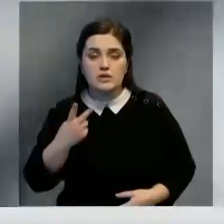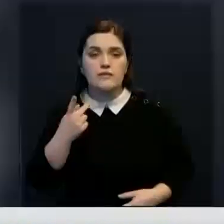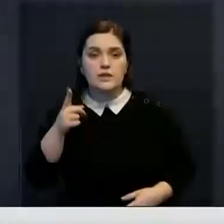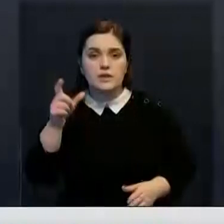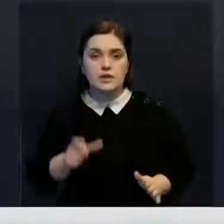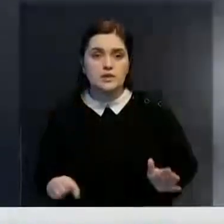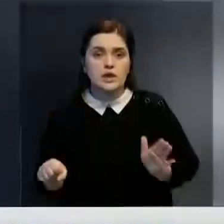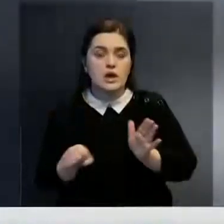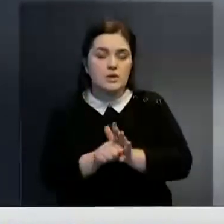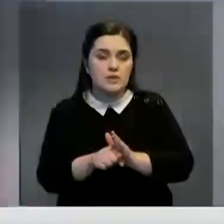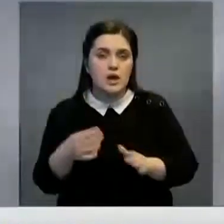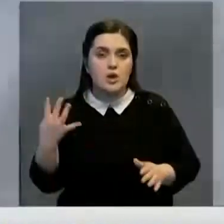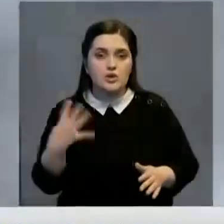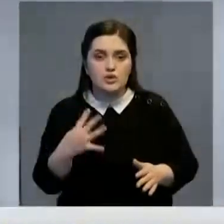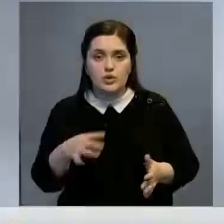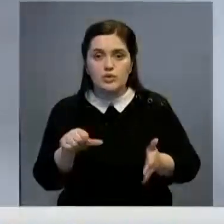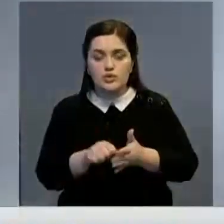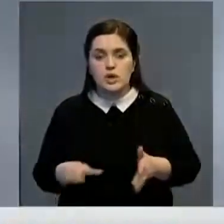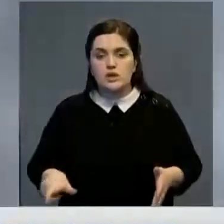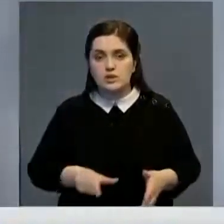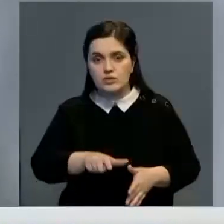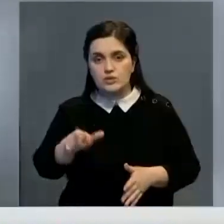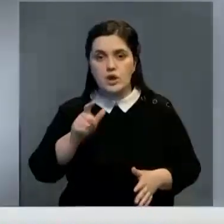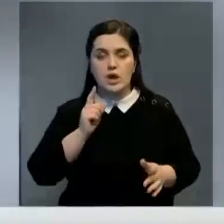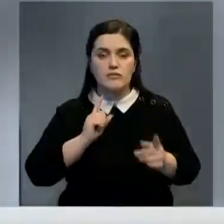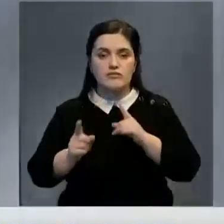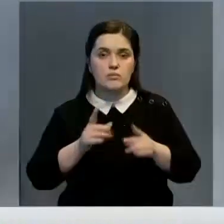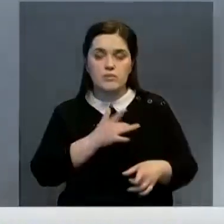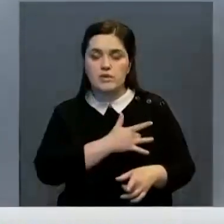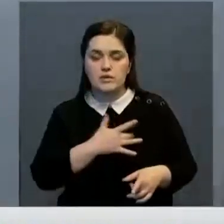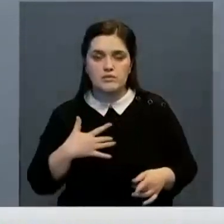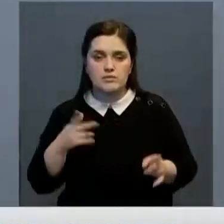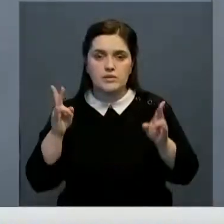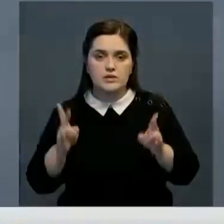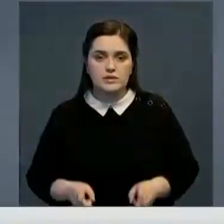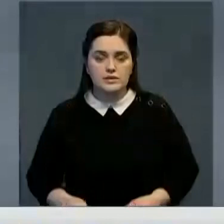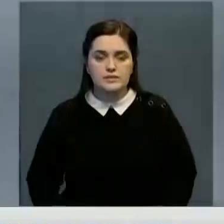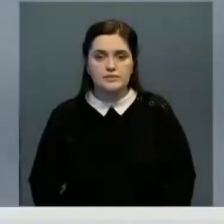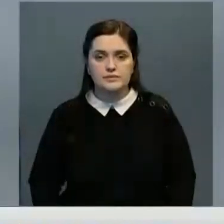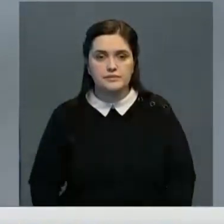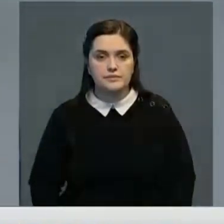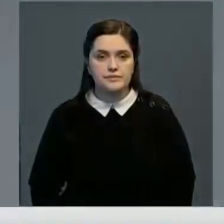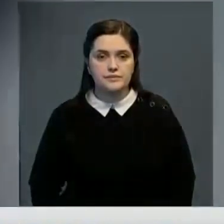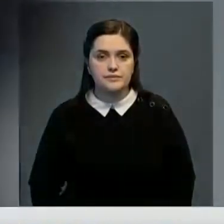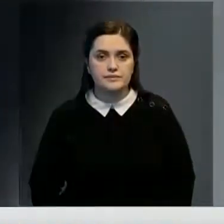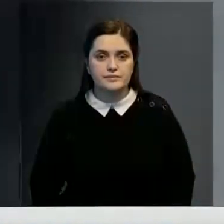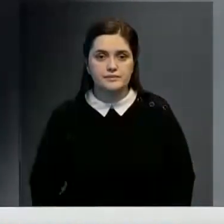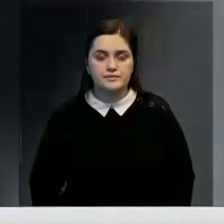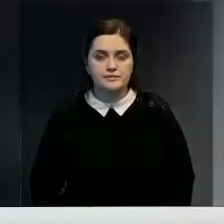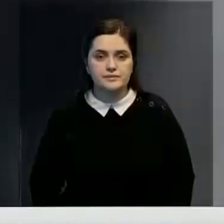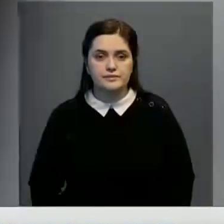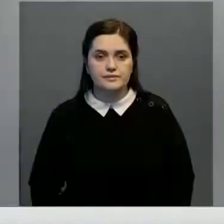них погибли 21 человек. Свыше 40 участников дорожного движения получили ранения.